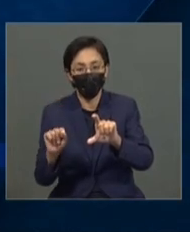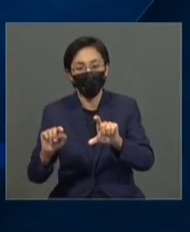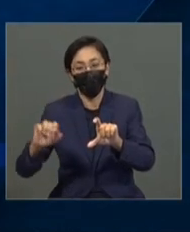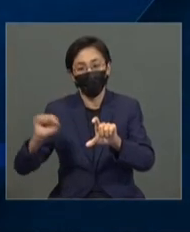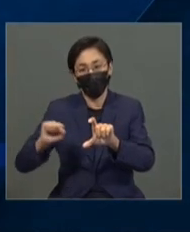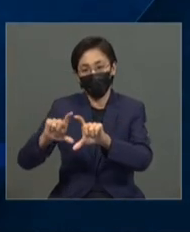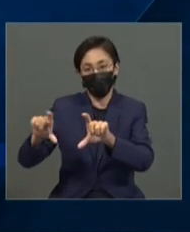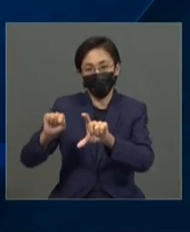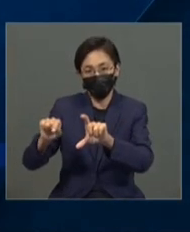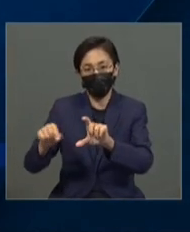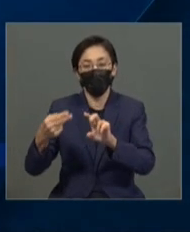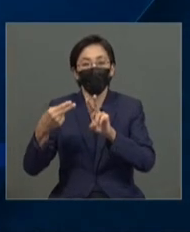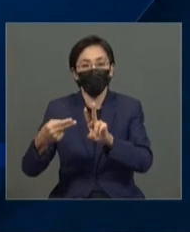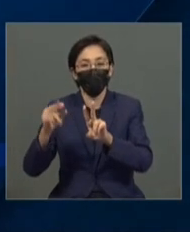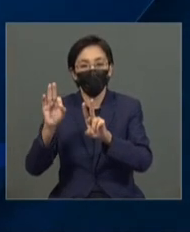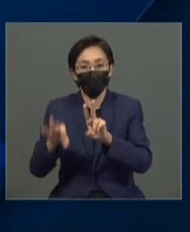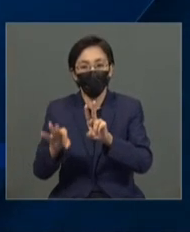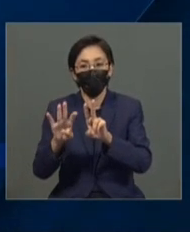า